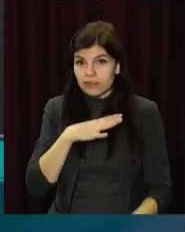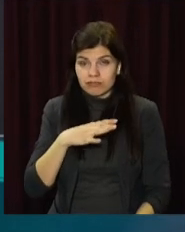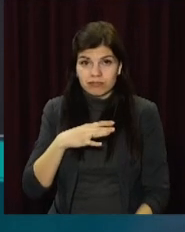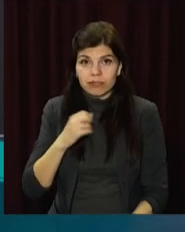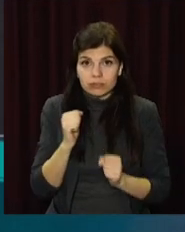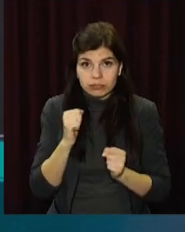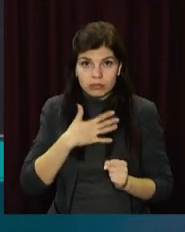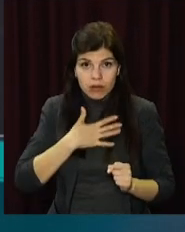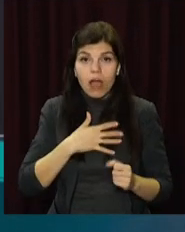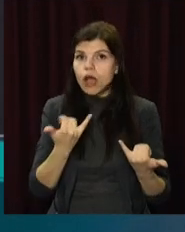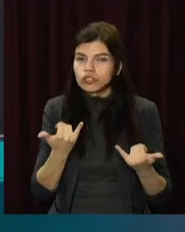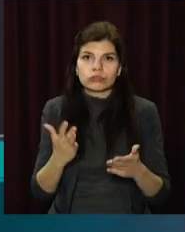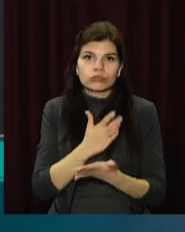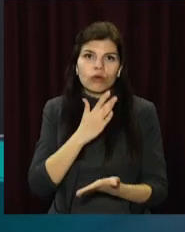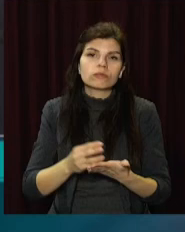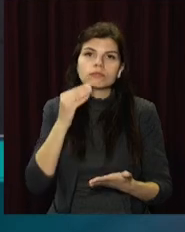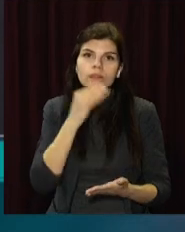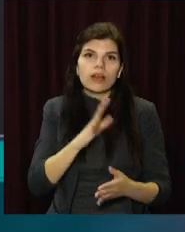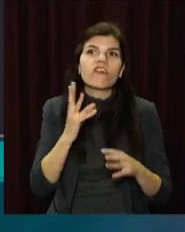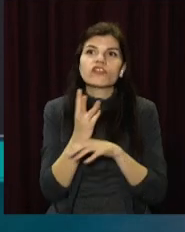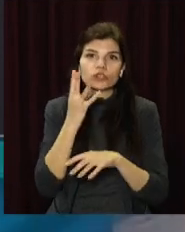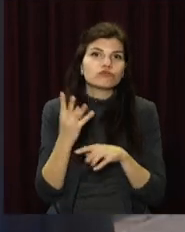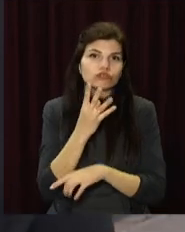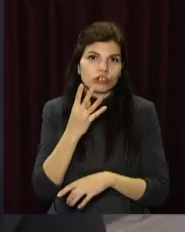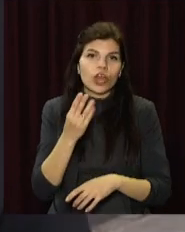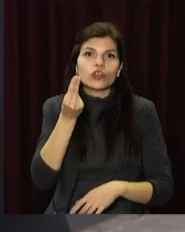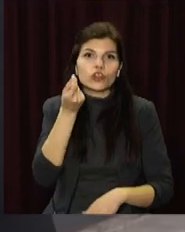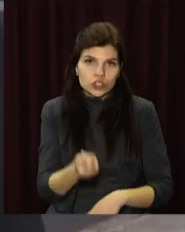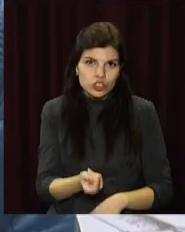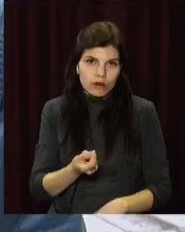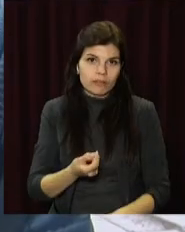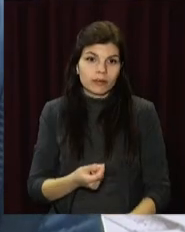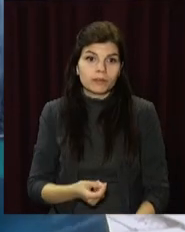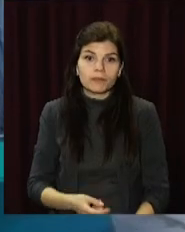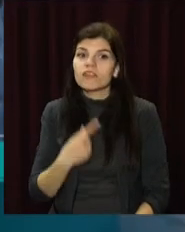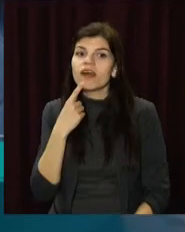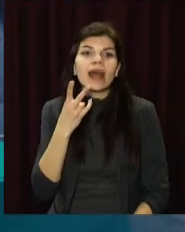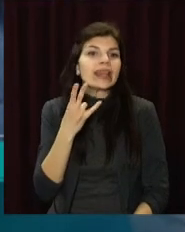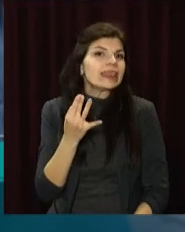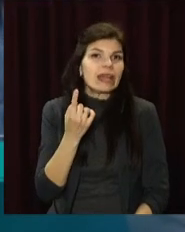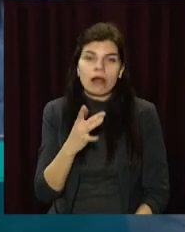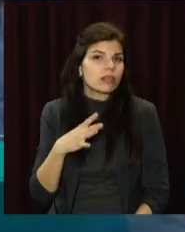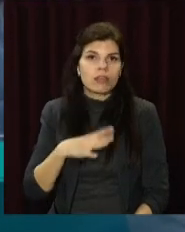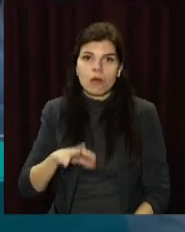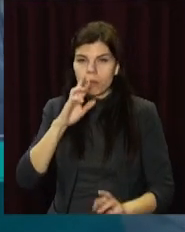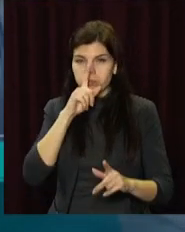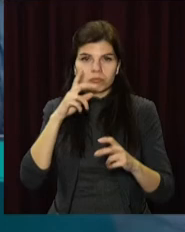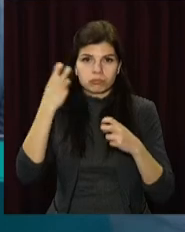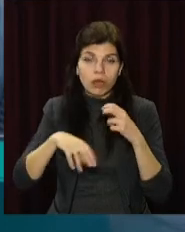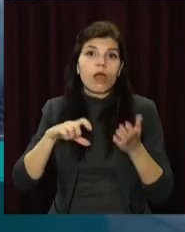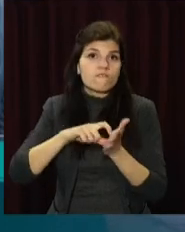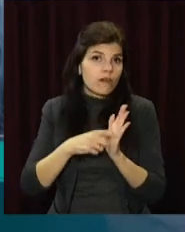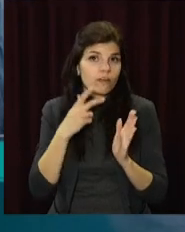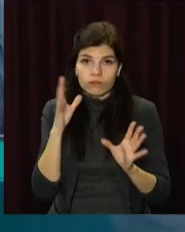– це просто небо і земля. В 3-4 рази дешевле обходиться. Ні разу не було перебоїв. В квартире тепло